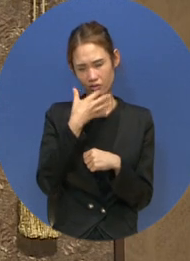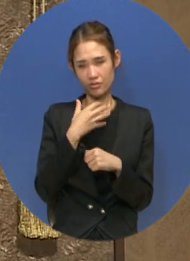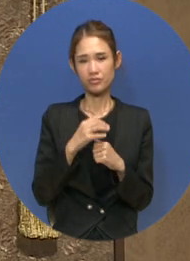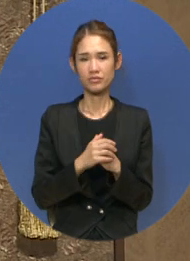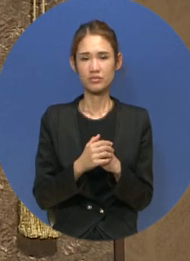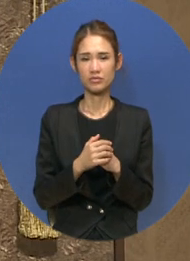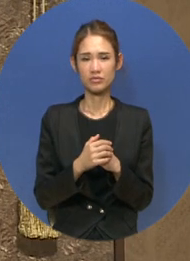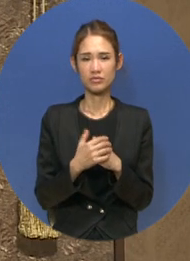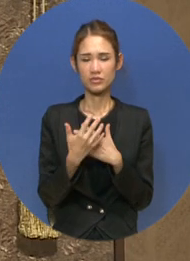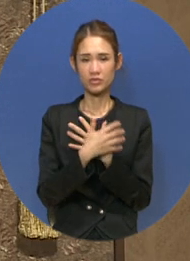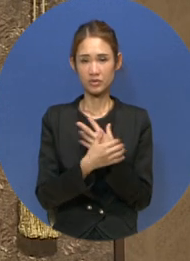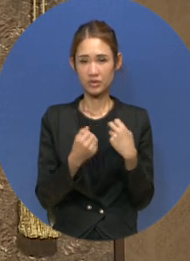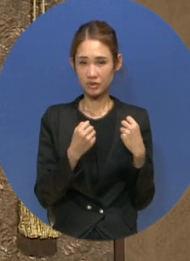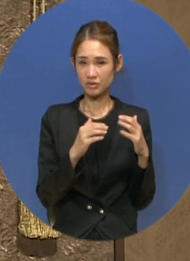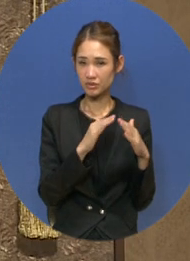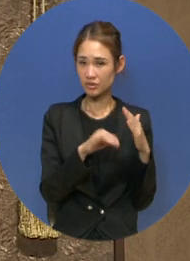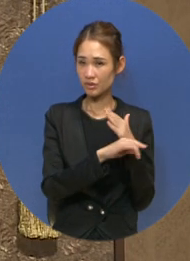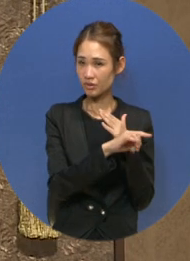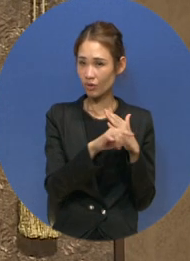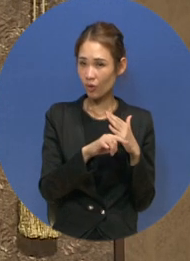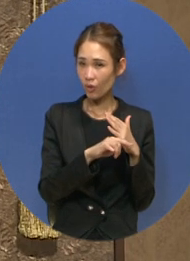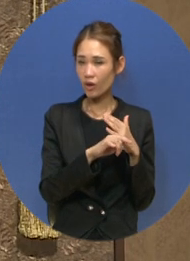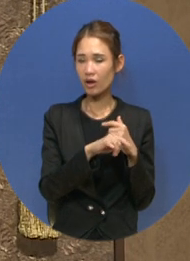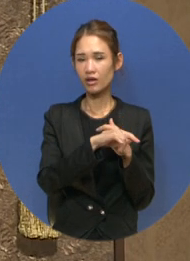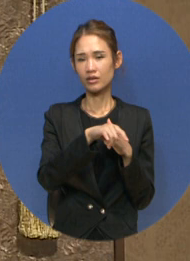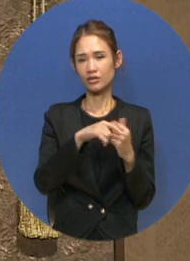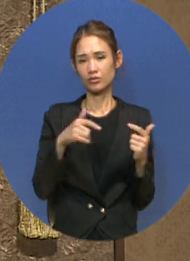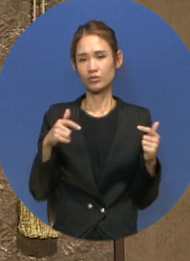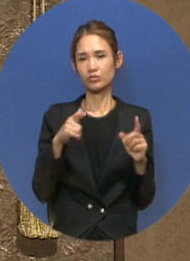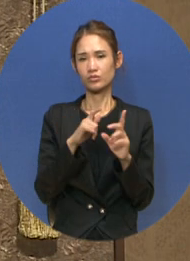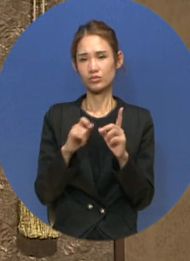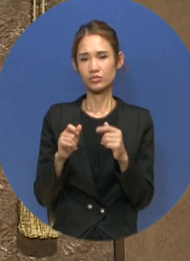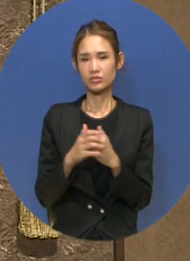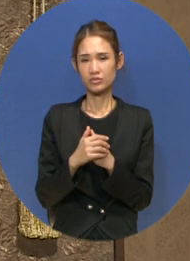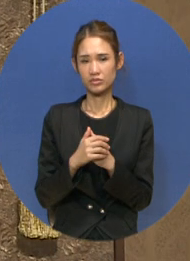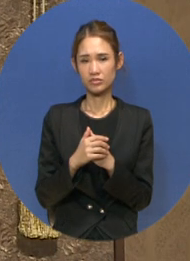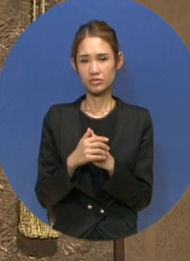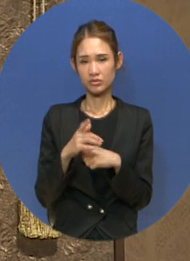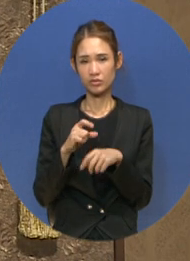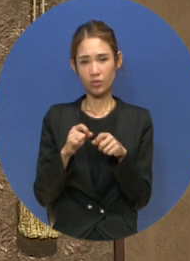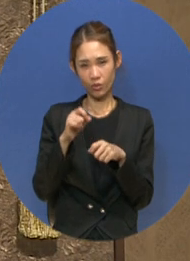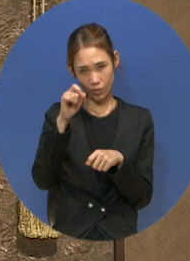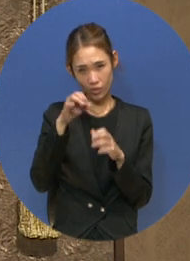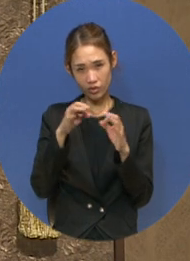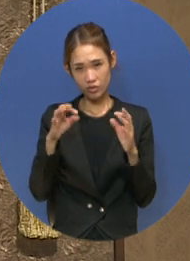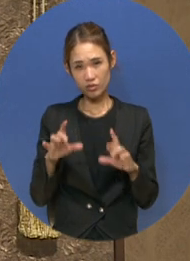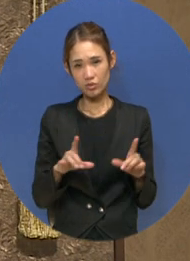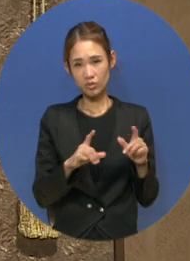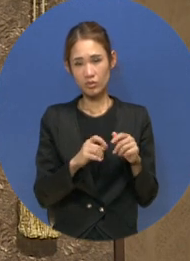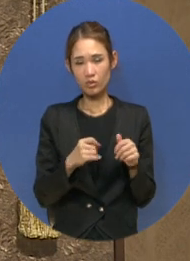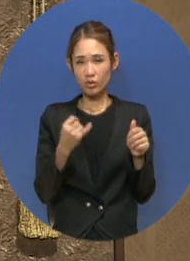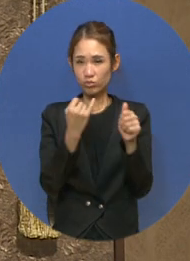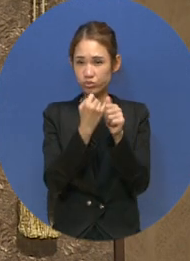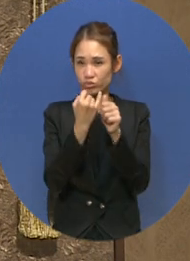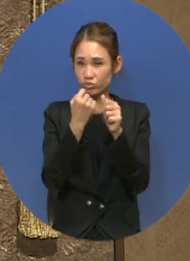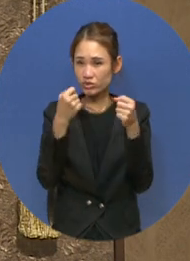없습니다. 건강한 가정에서의 어떤 여러 가지 부분에서도 오랫동안 네. 함께 생활하다 보면 부부싸움도